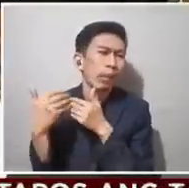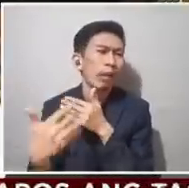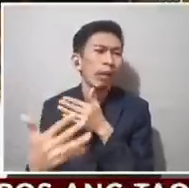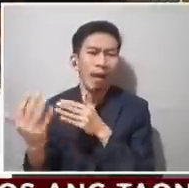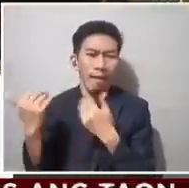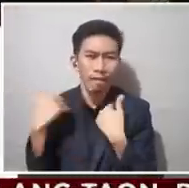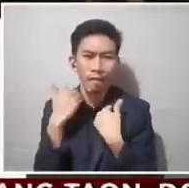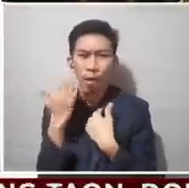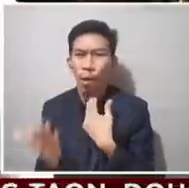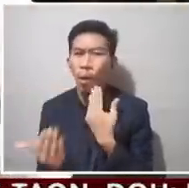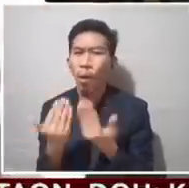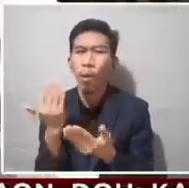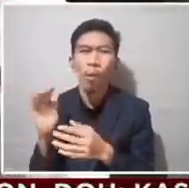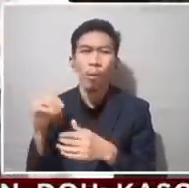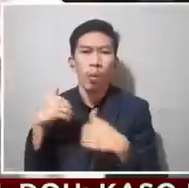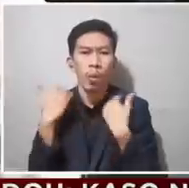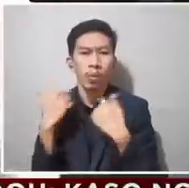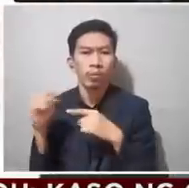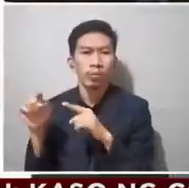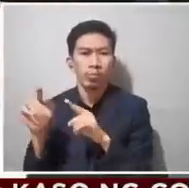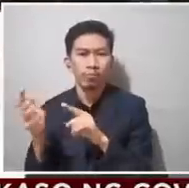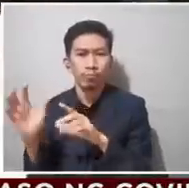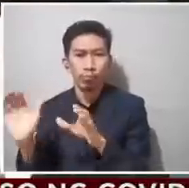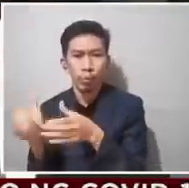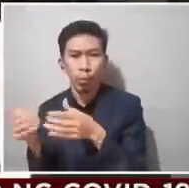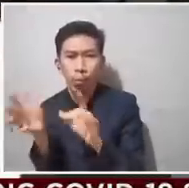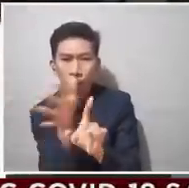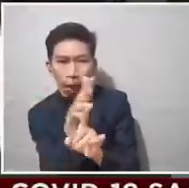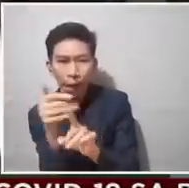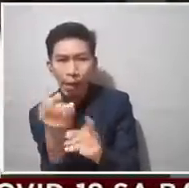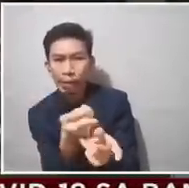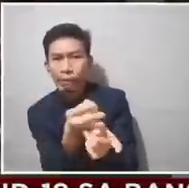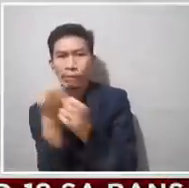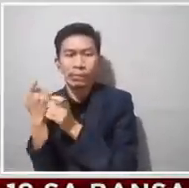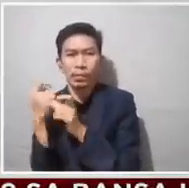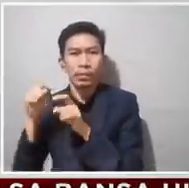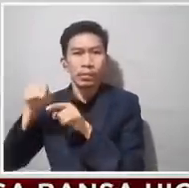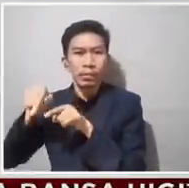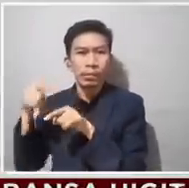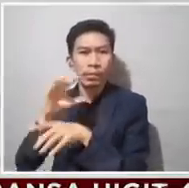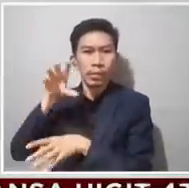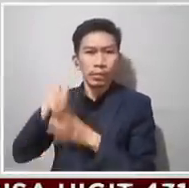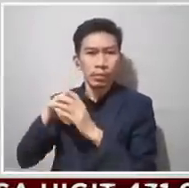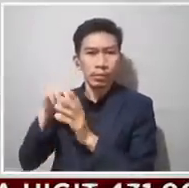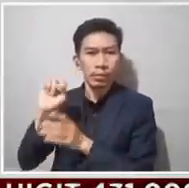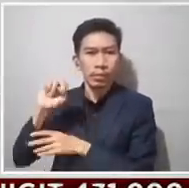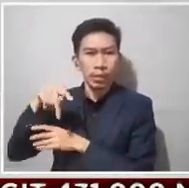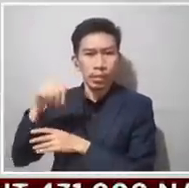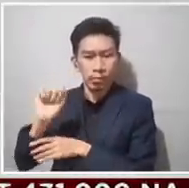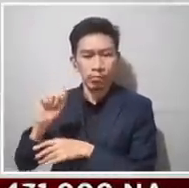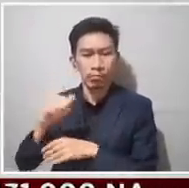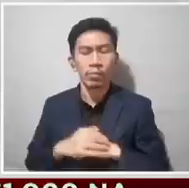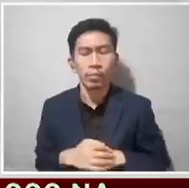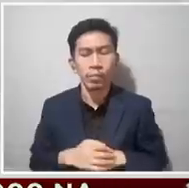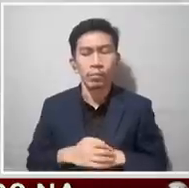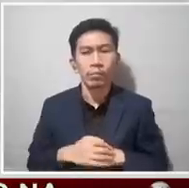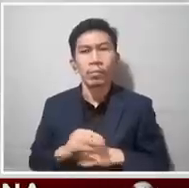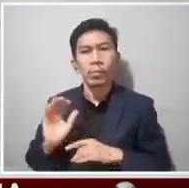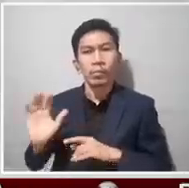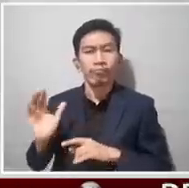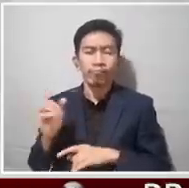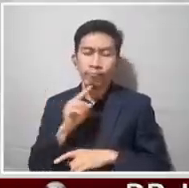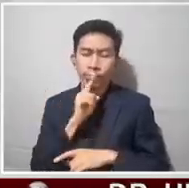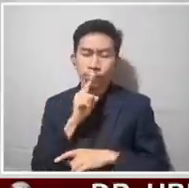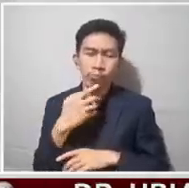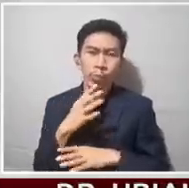mga naguguyo nila na sumali sa samahan ng NPA. Sa gitna ng kanyang pagdadalamhati, itinuring ni